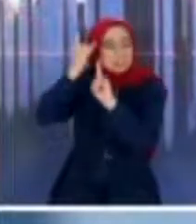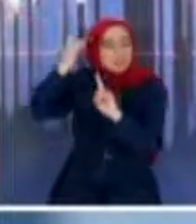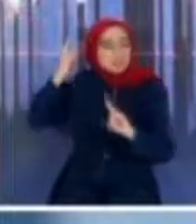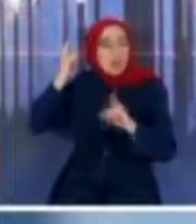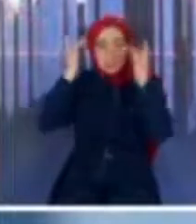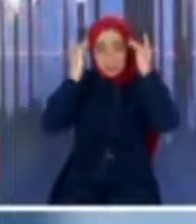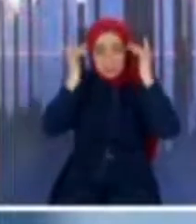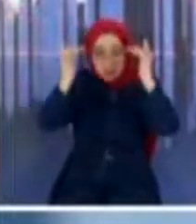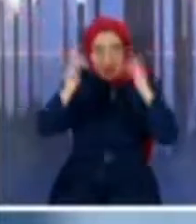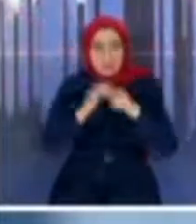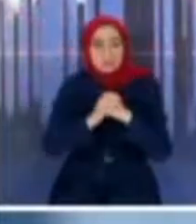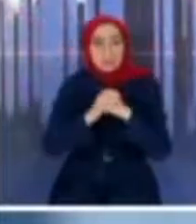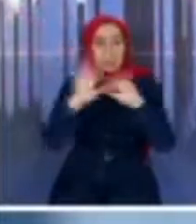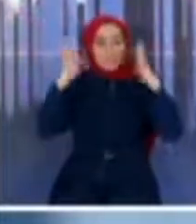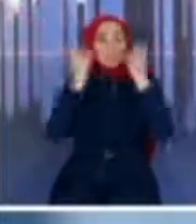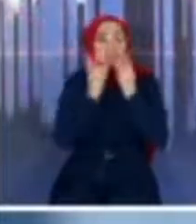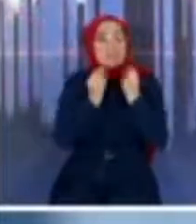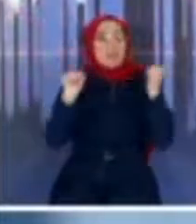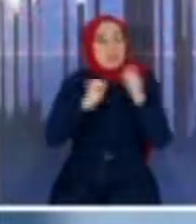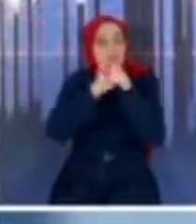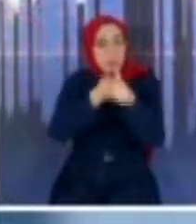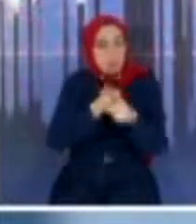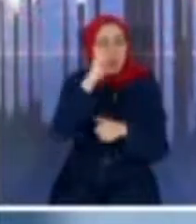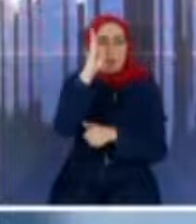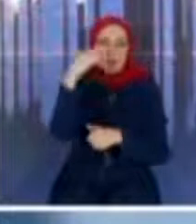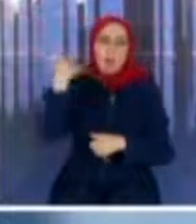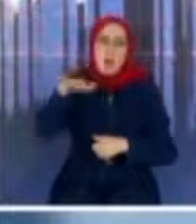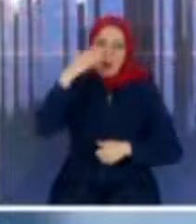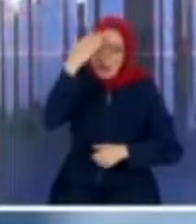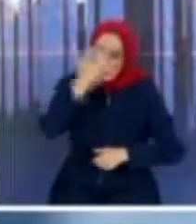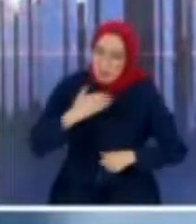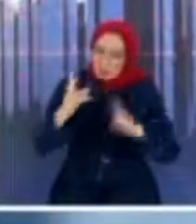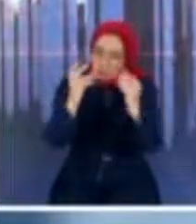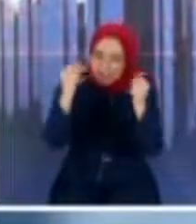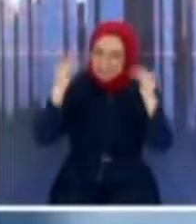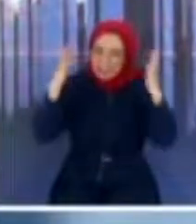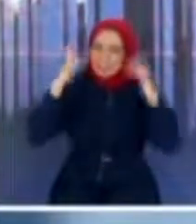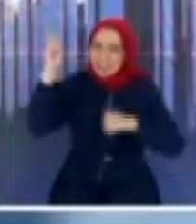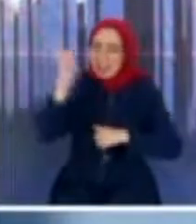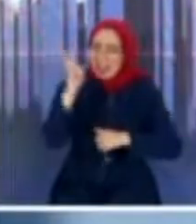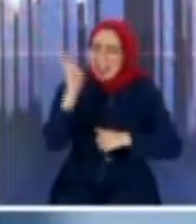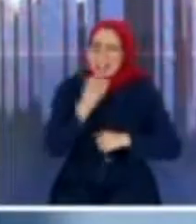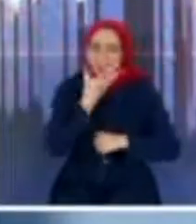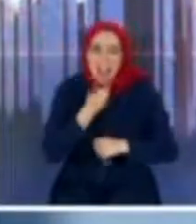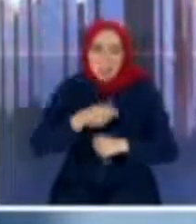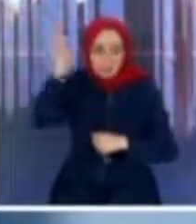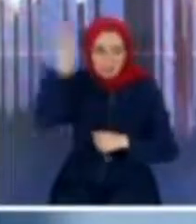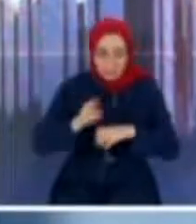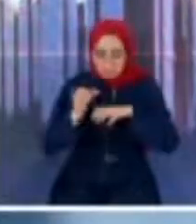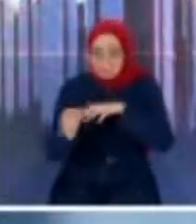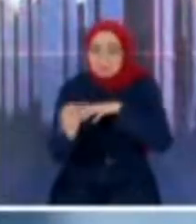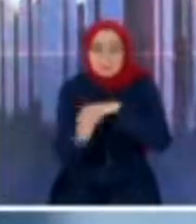ثقافة، كل ما هو طبيعي. وكي نحكيوا على باجة ما نجمو نحكيوا كان على حاجات ذوما، خاطر باجة تقريبا كل